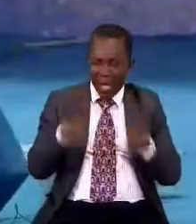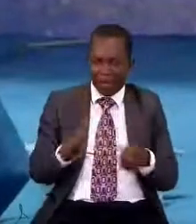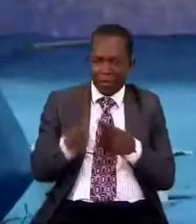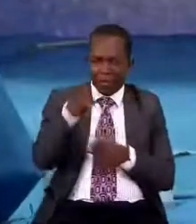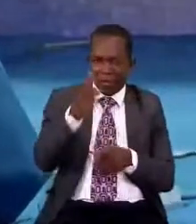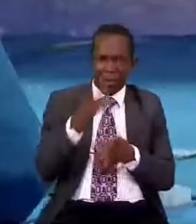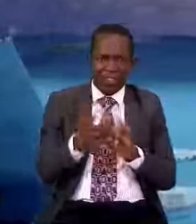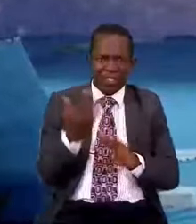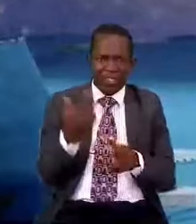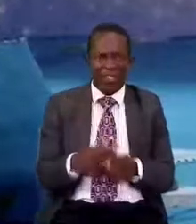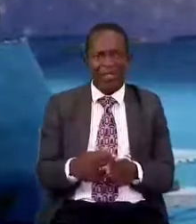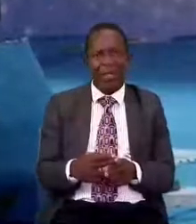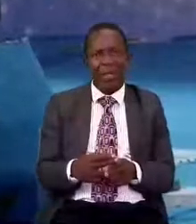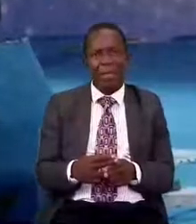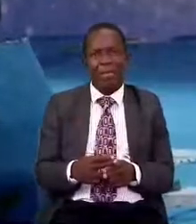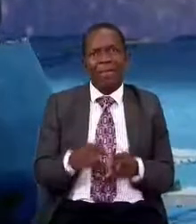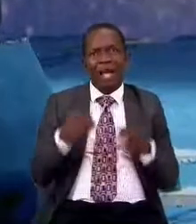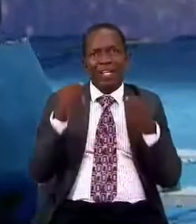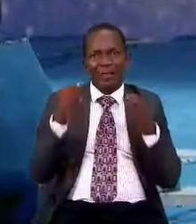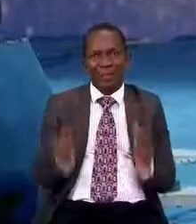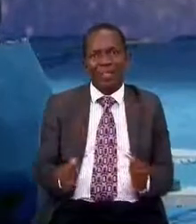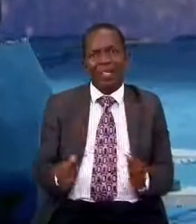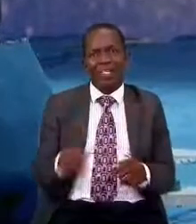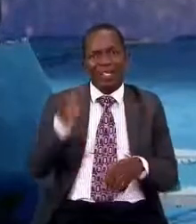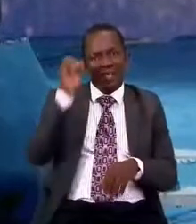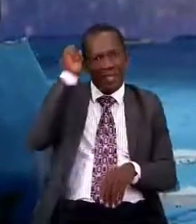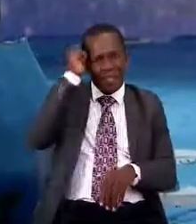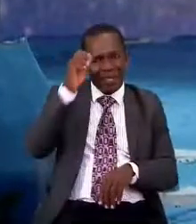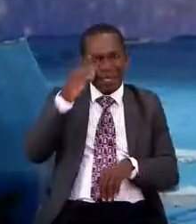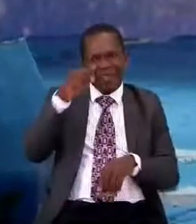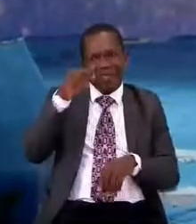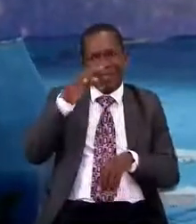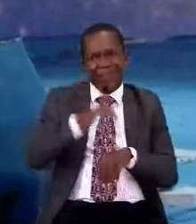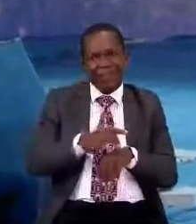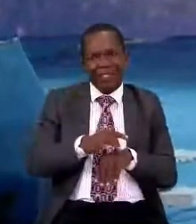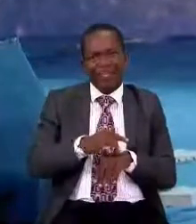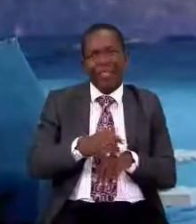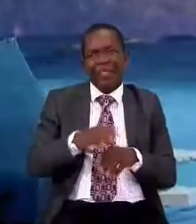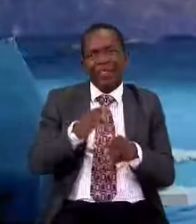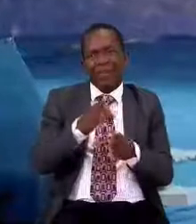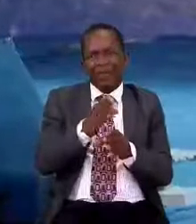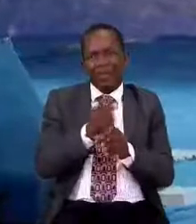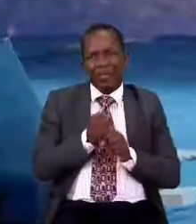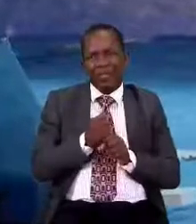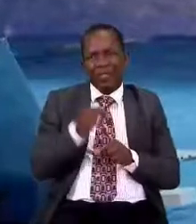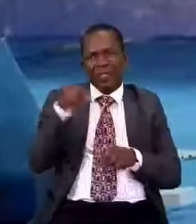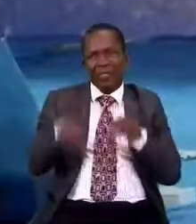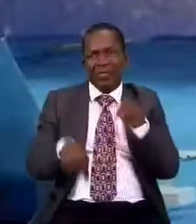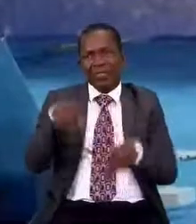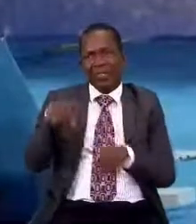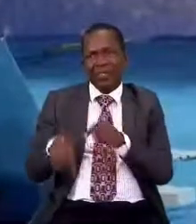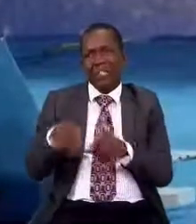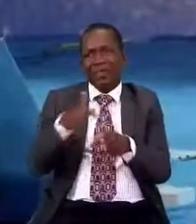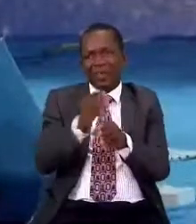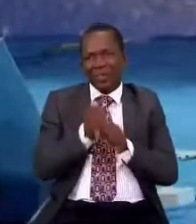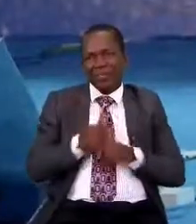que... Et au même instant, ses pieds et ses chevilles devinrent fermes. D'un